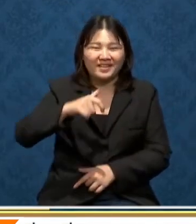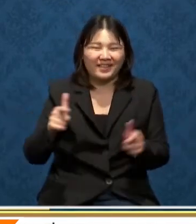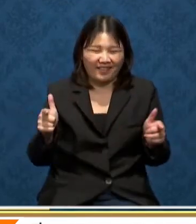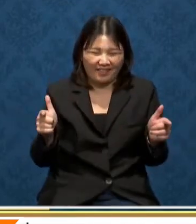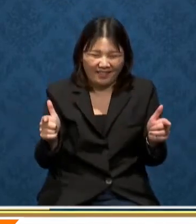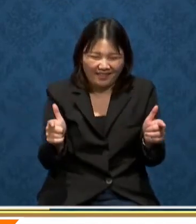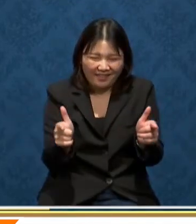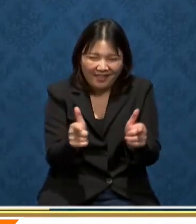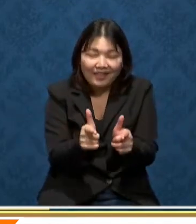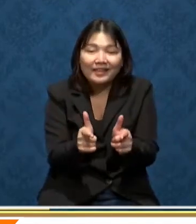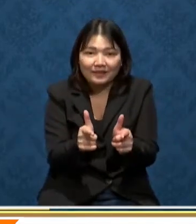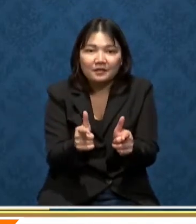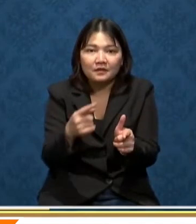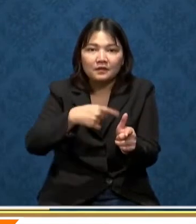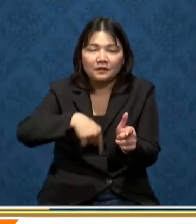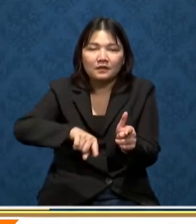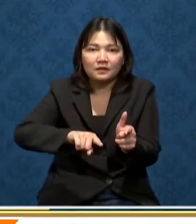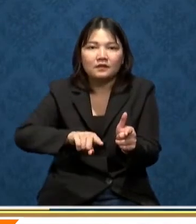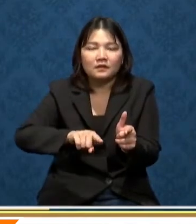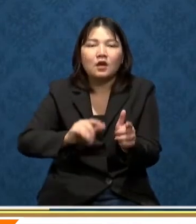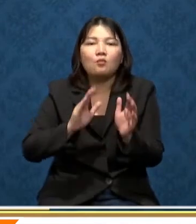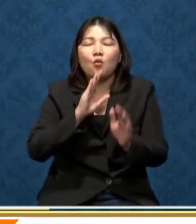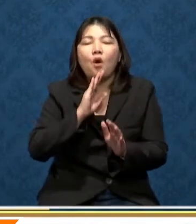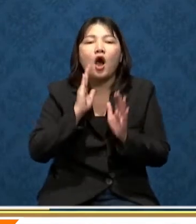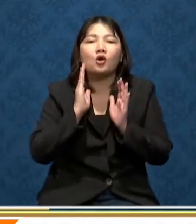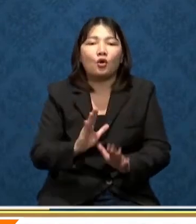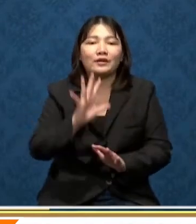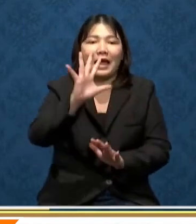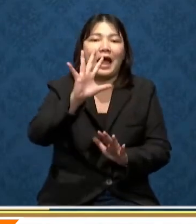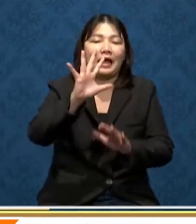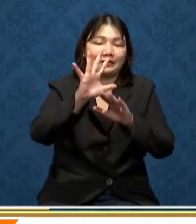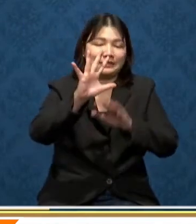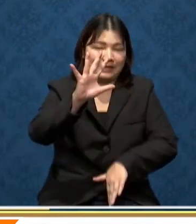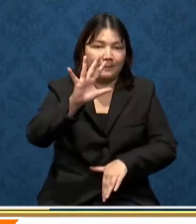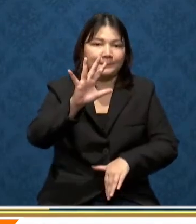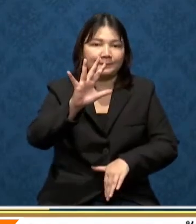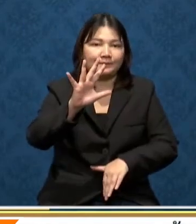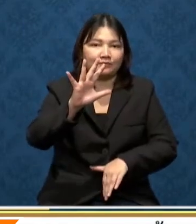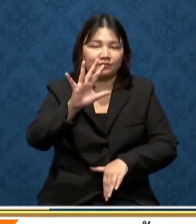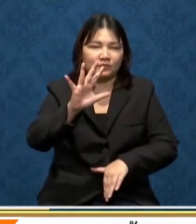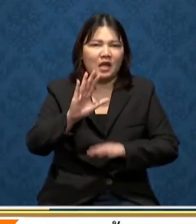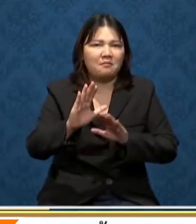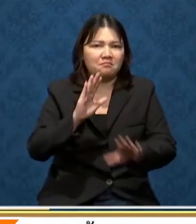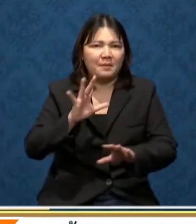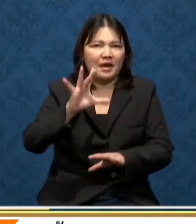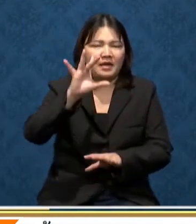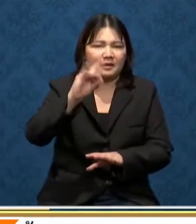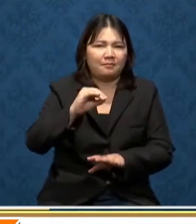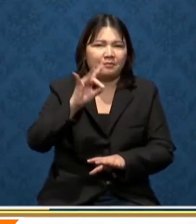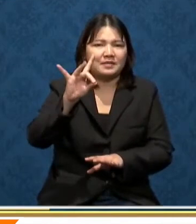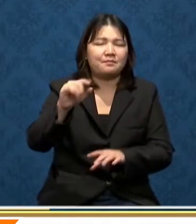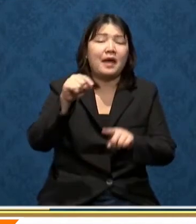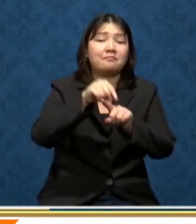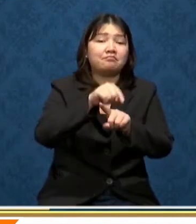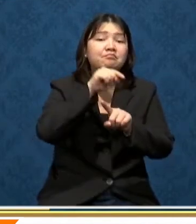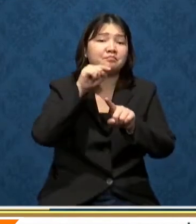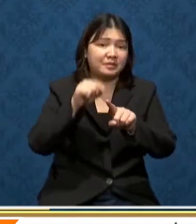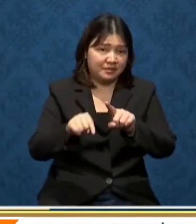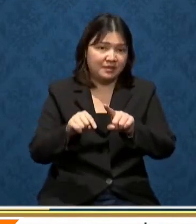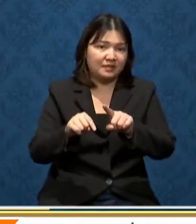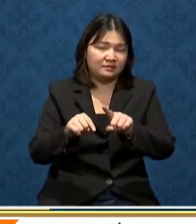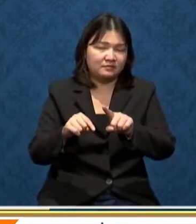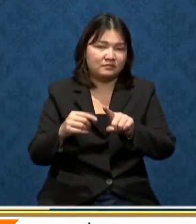ที่มีการจ้างงานน้อยกว่า 5คนมากถึง 88%ของแรงงานในธุรกิจเหล่านี้